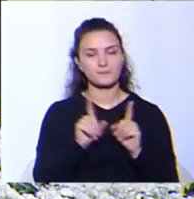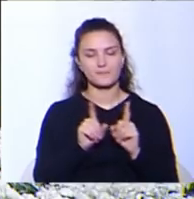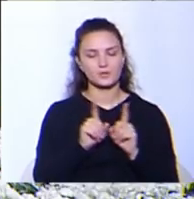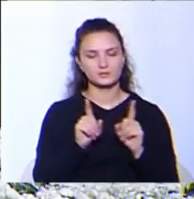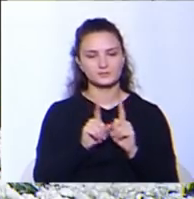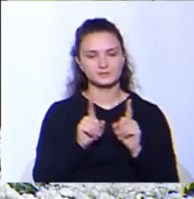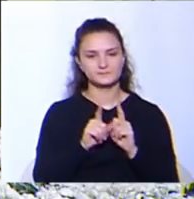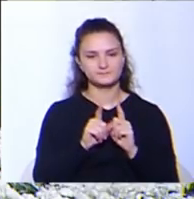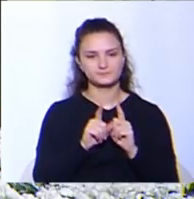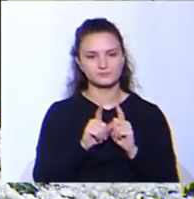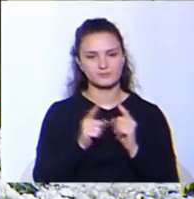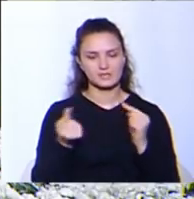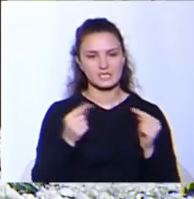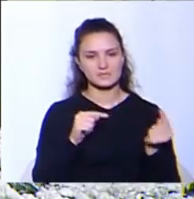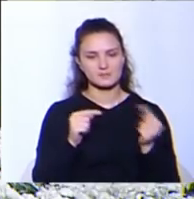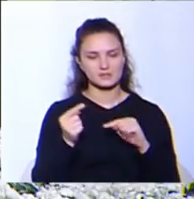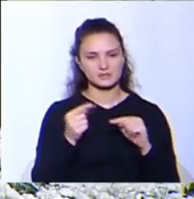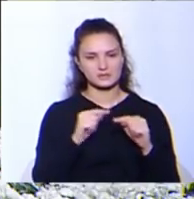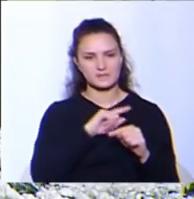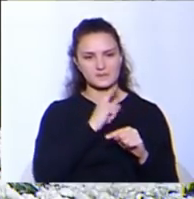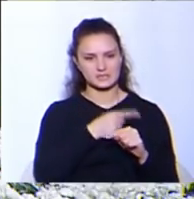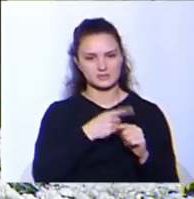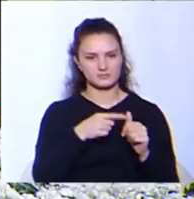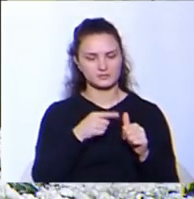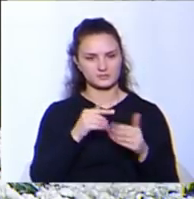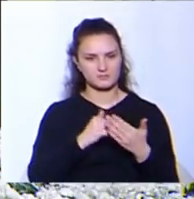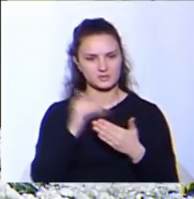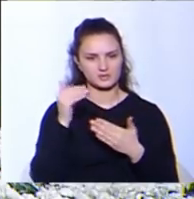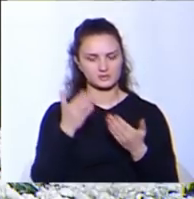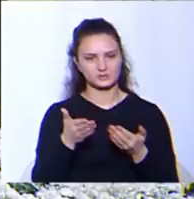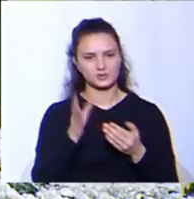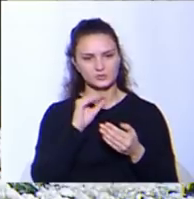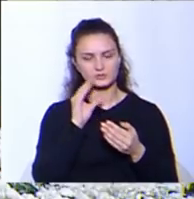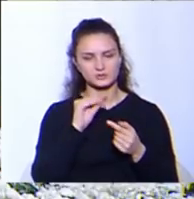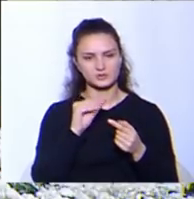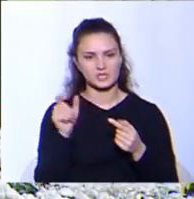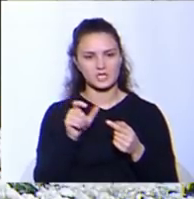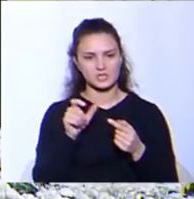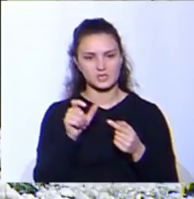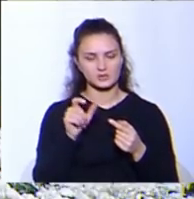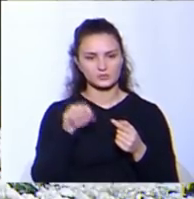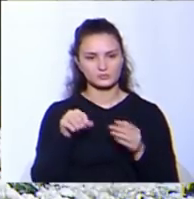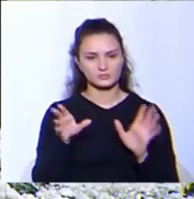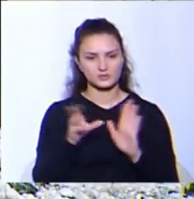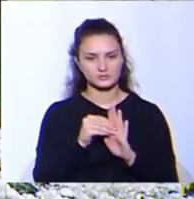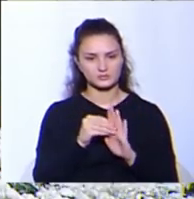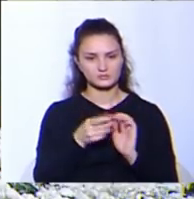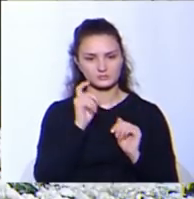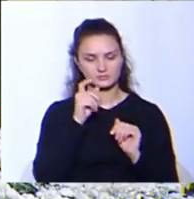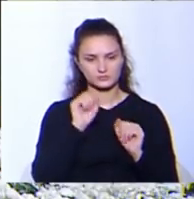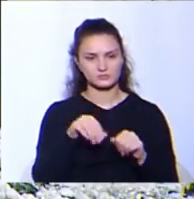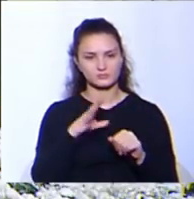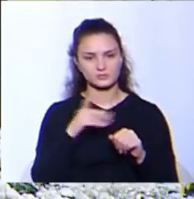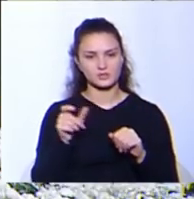ამისა ურთიერთ გამაძლიერებელი ეფექტი ძალიან მაღალია იმიტომ რომ როდესაც არაღძალუც ერთად მირთმევენ შეიძლება